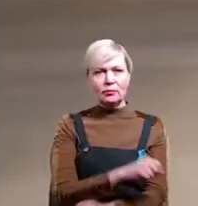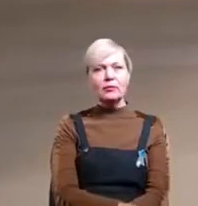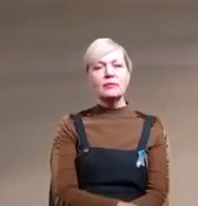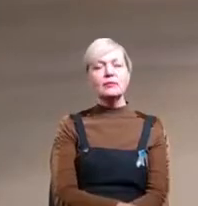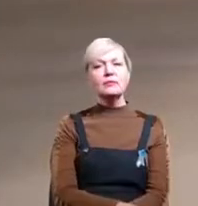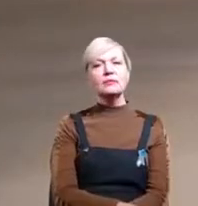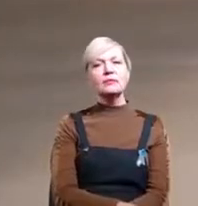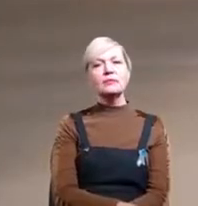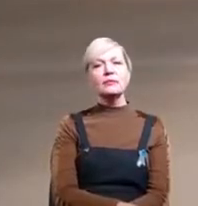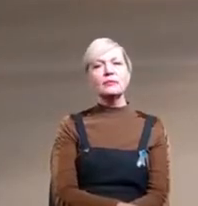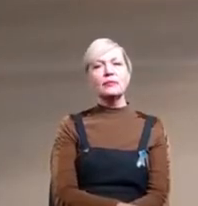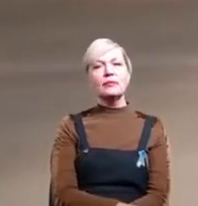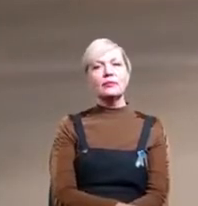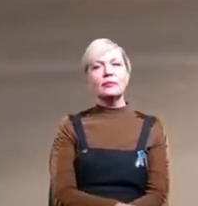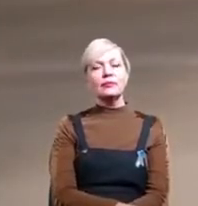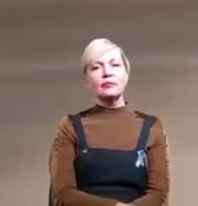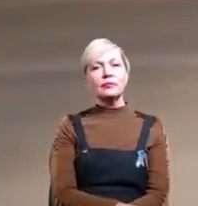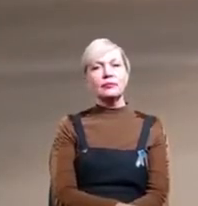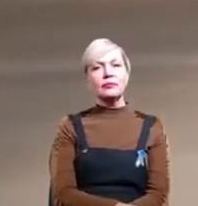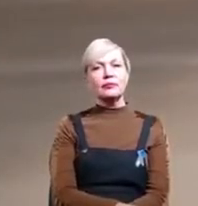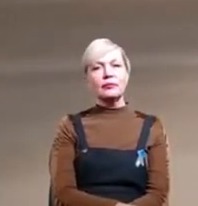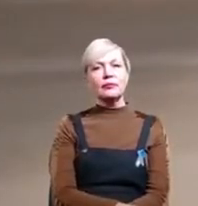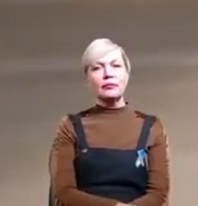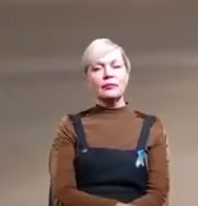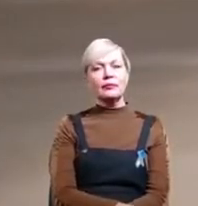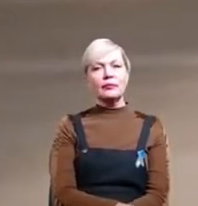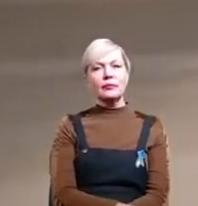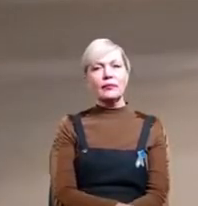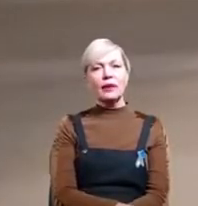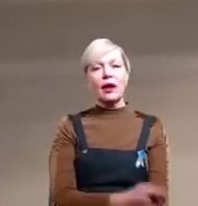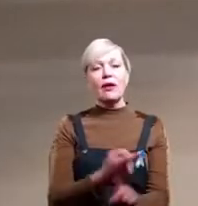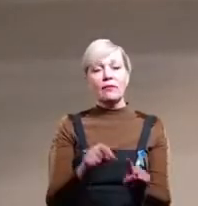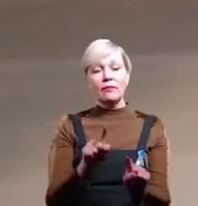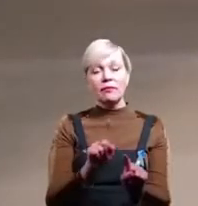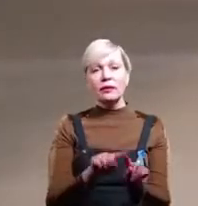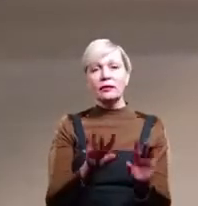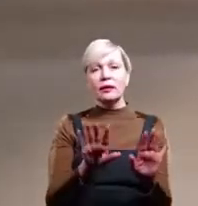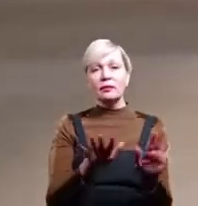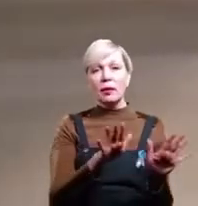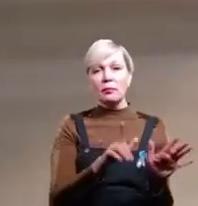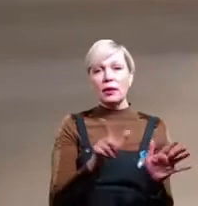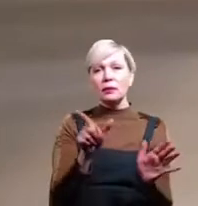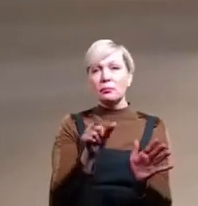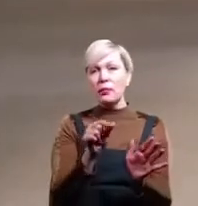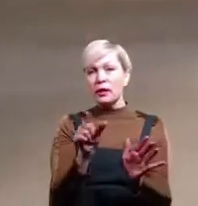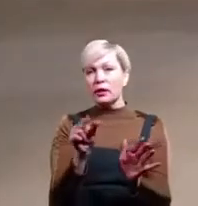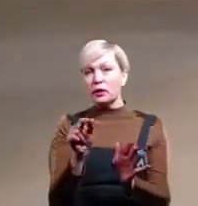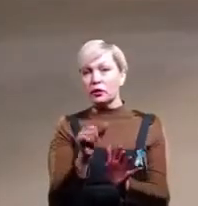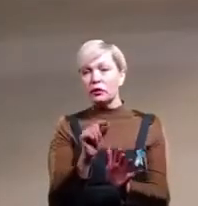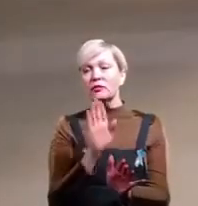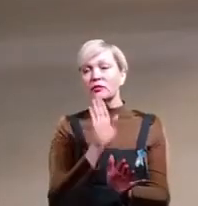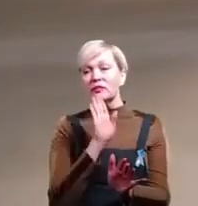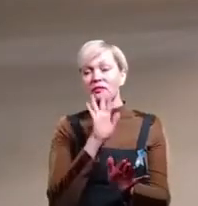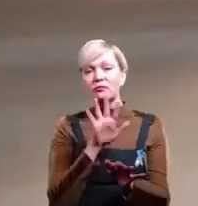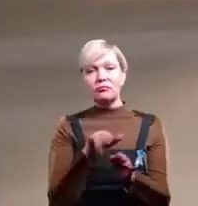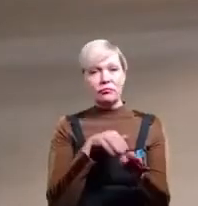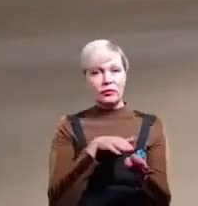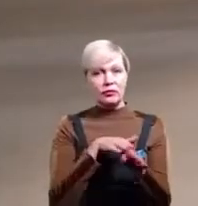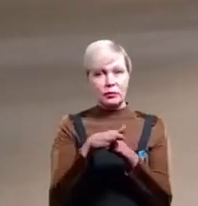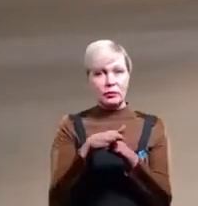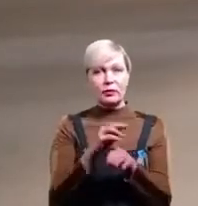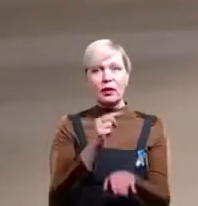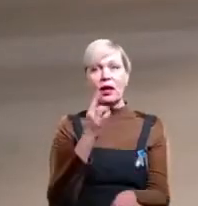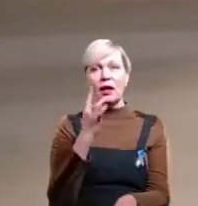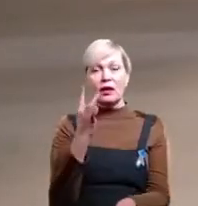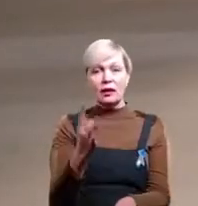Угу. Да. Партнер в этот момент, то есть партнерша сделала раз,